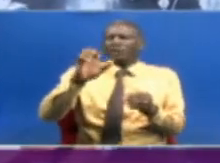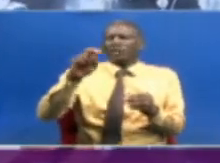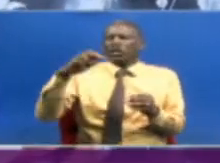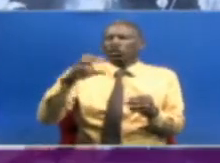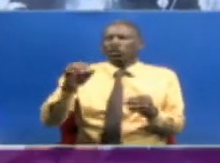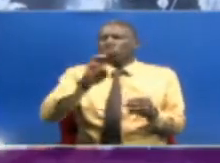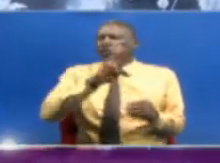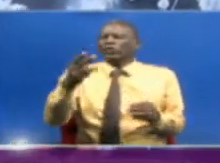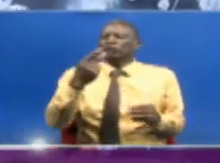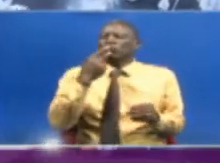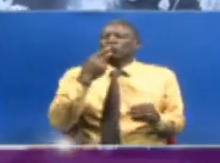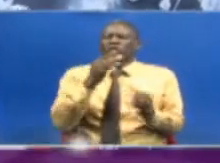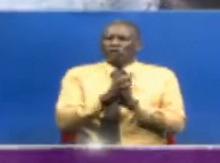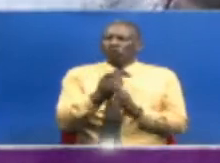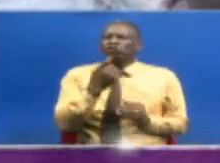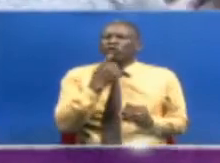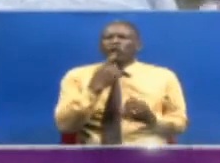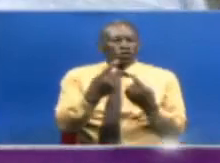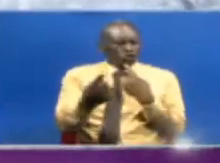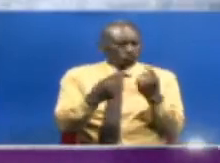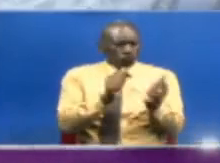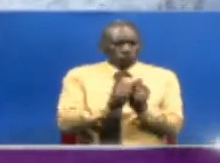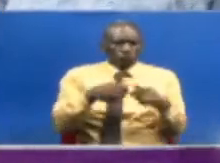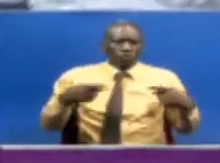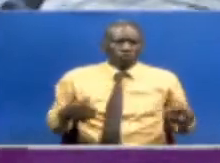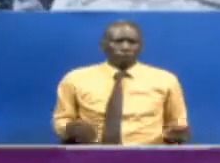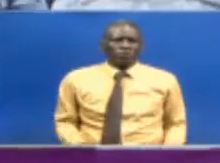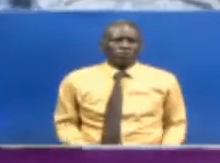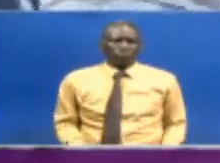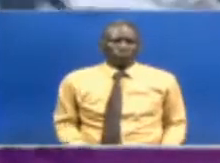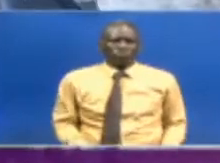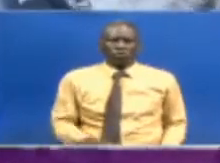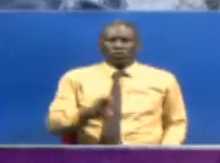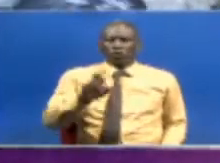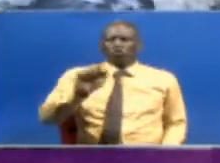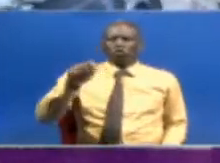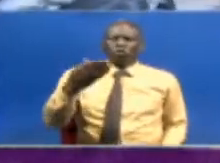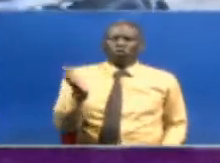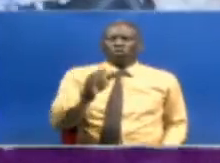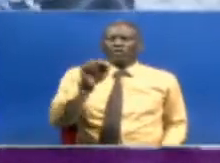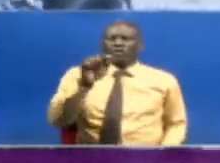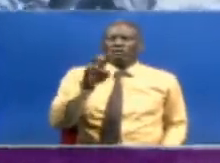Turkana, wazungumze na watu. Ruth Sarmwe, NTV.